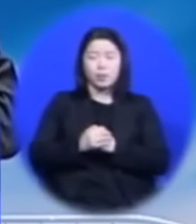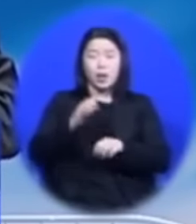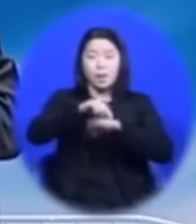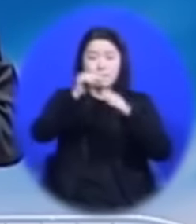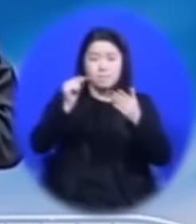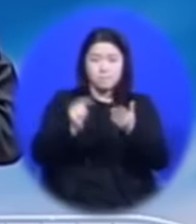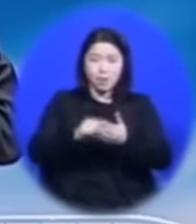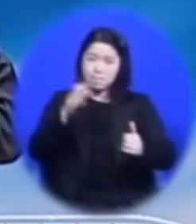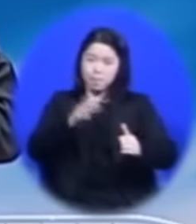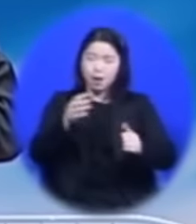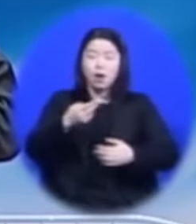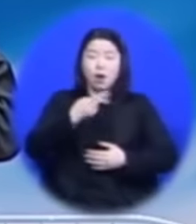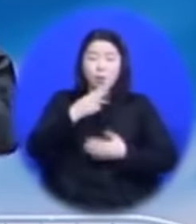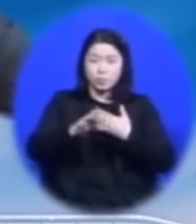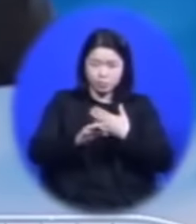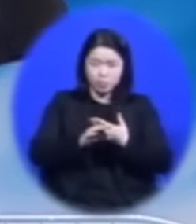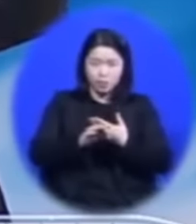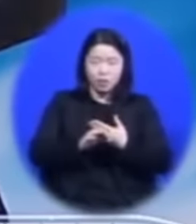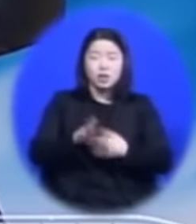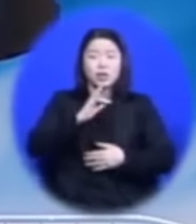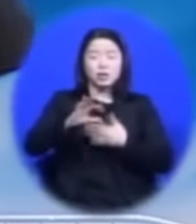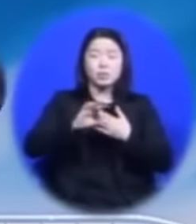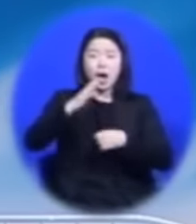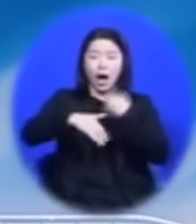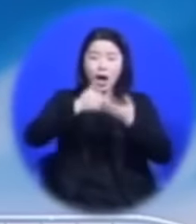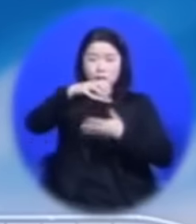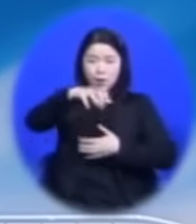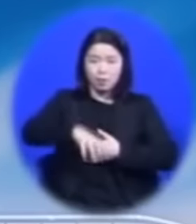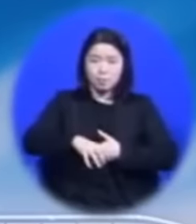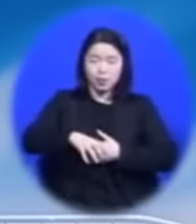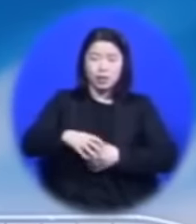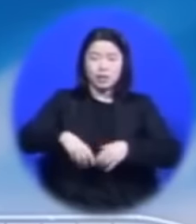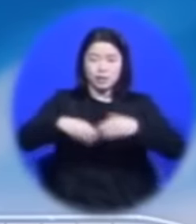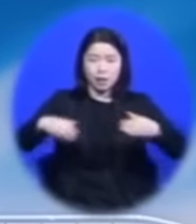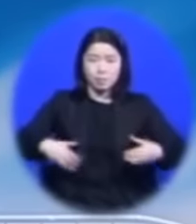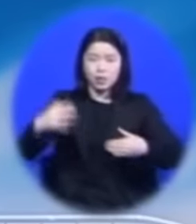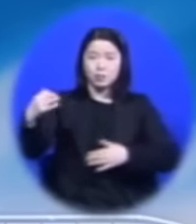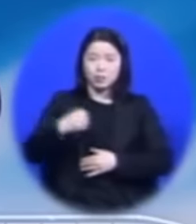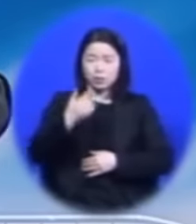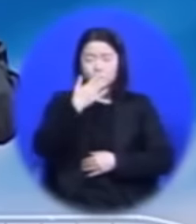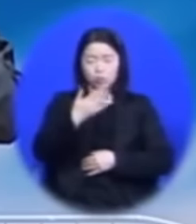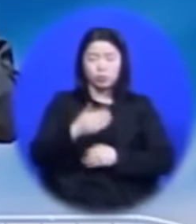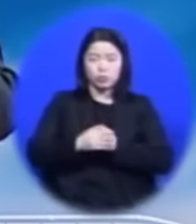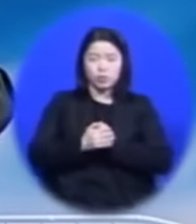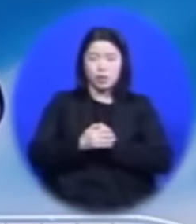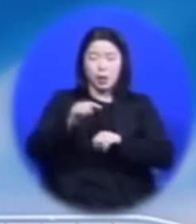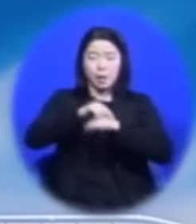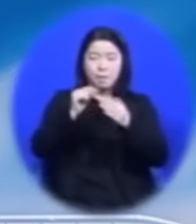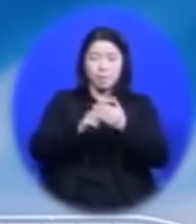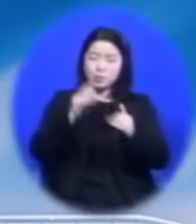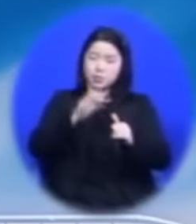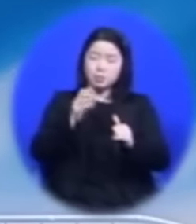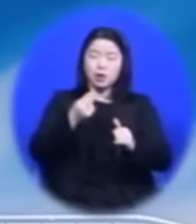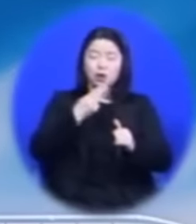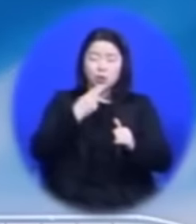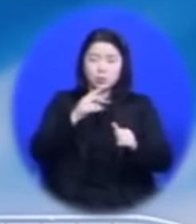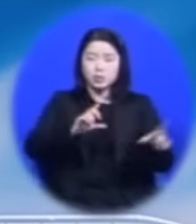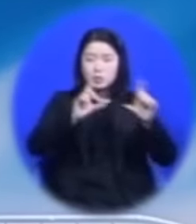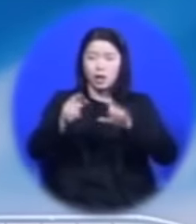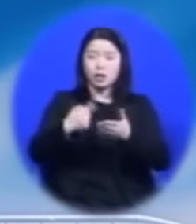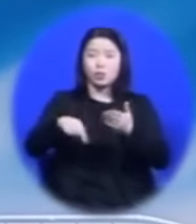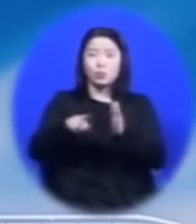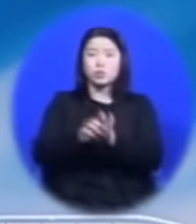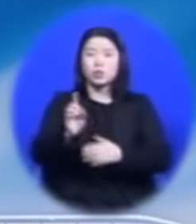마음에 책망할 것이 없으면 그러면 하나님 앞에서 담대함을 얻는다고 그랬어요. 마음에 책망할 것이 없이 살려면 어떻게 해야